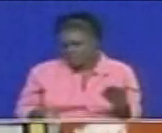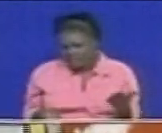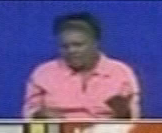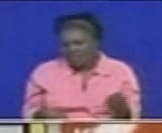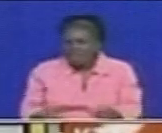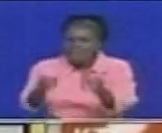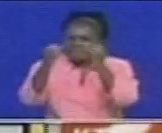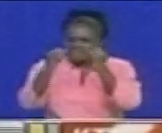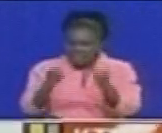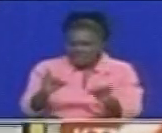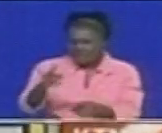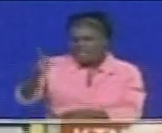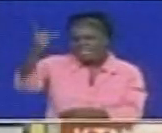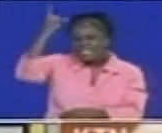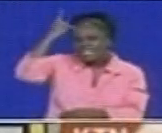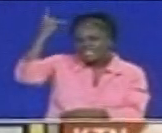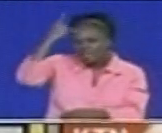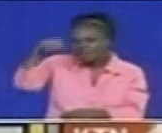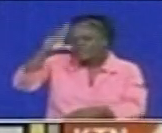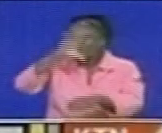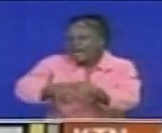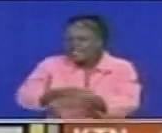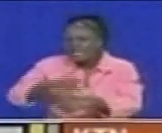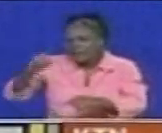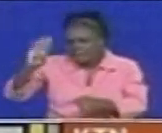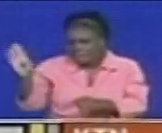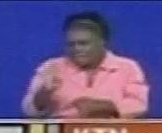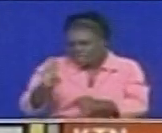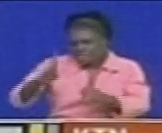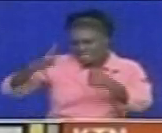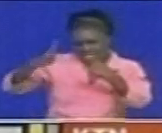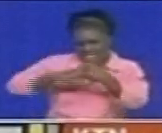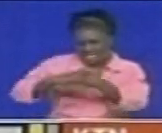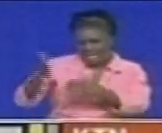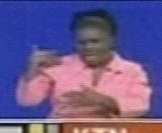kama gavana wa Nairobi amepata bilioni 9 last year,